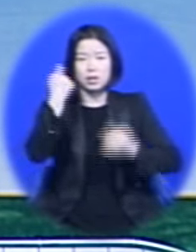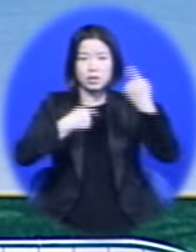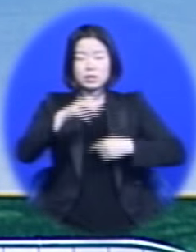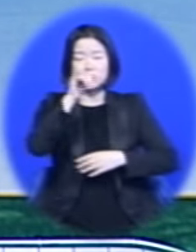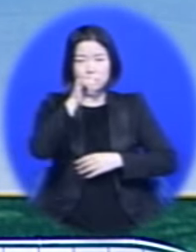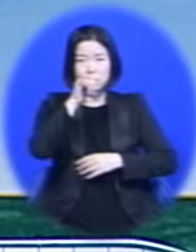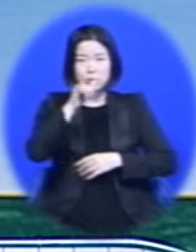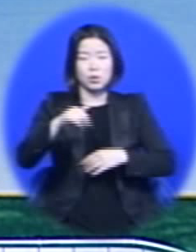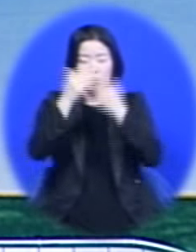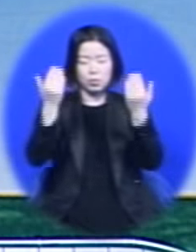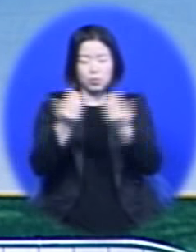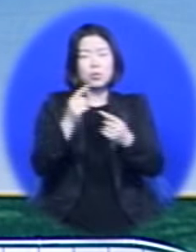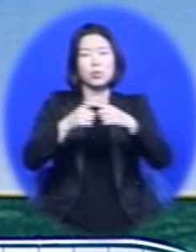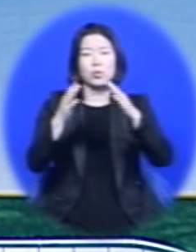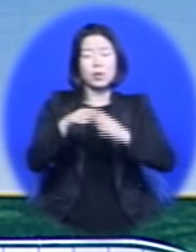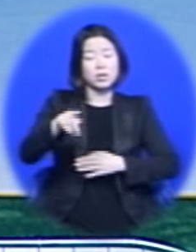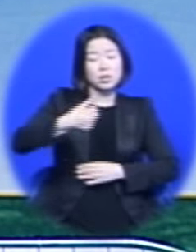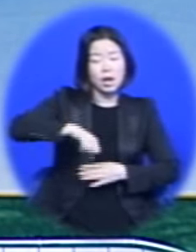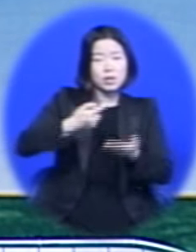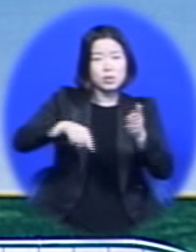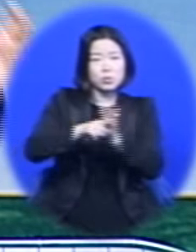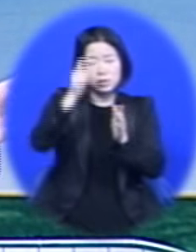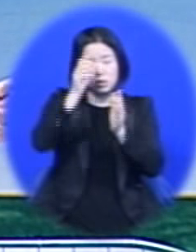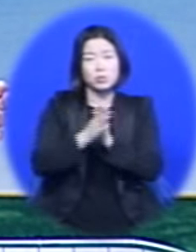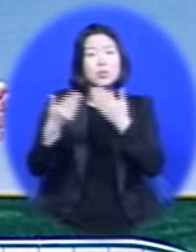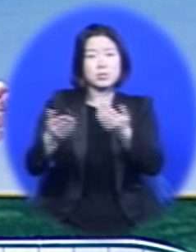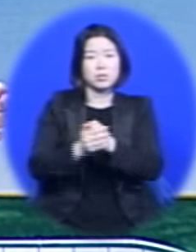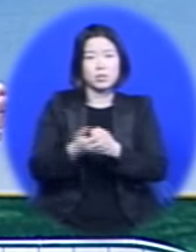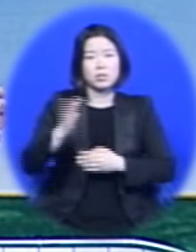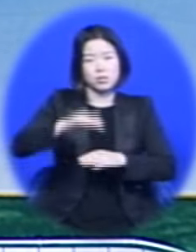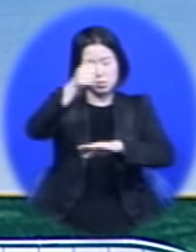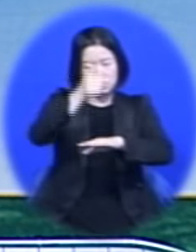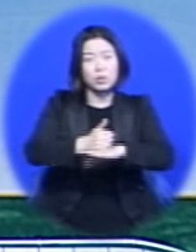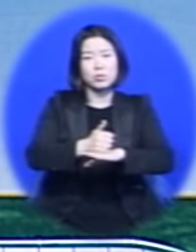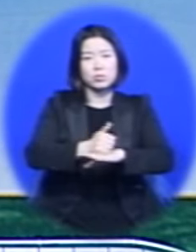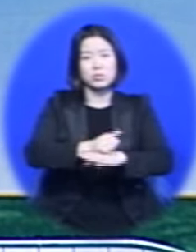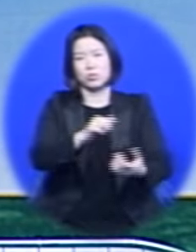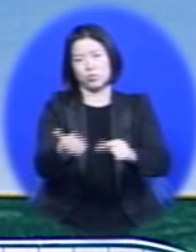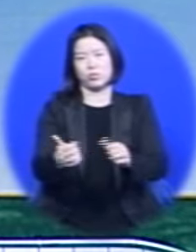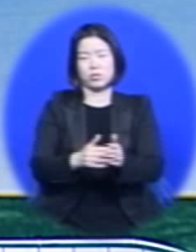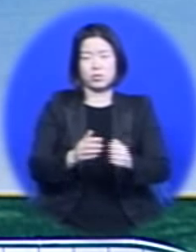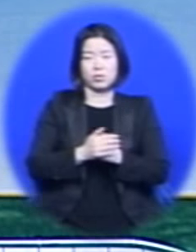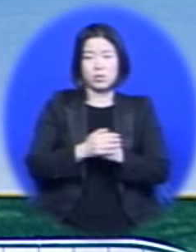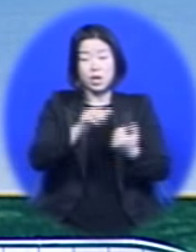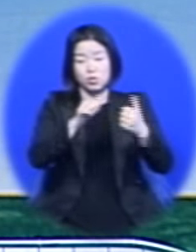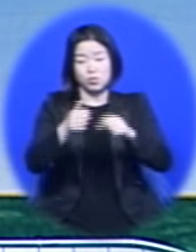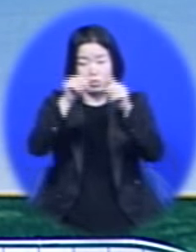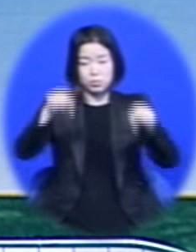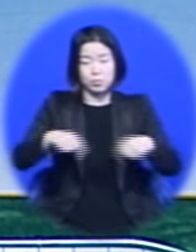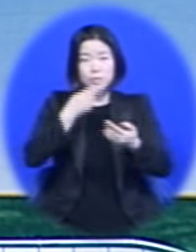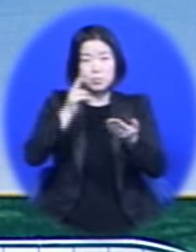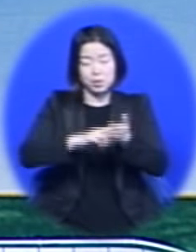그 아들을 위해서 기도했습니다. 그러나 그 아들은 결국은 죽었습니다. 전사 통지서를 받는 날 이